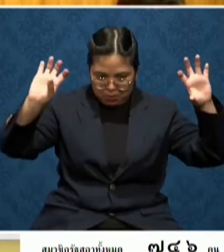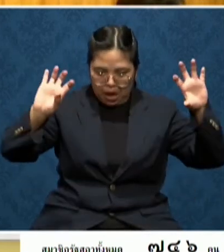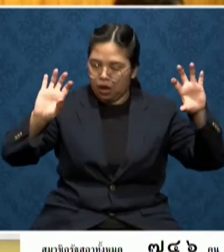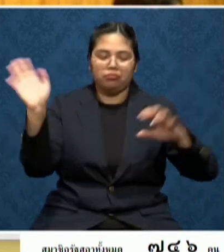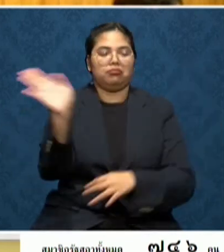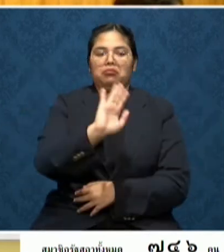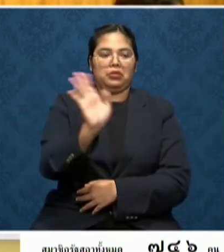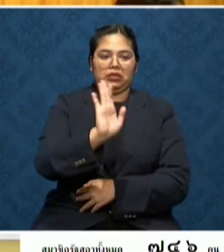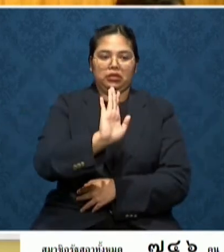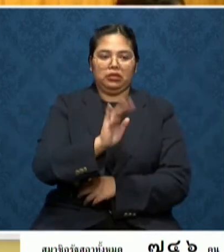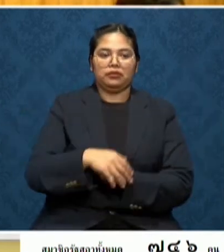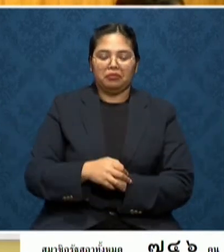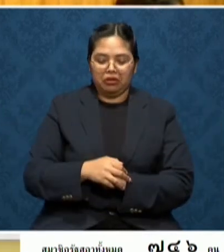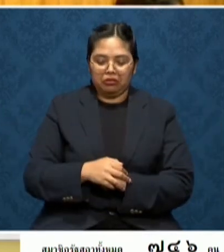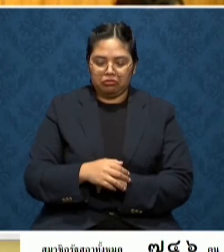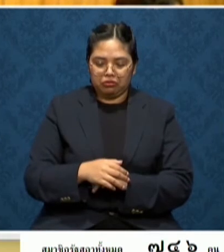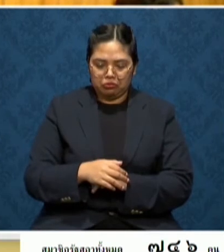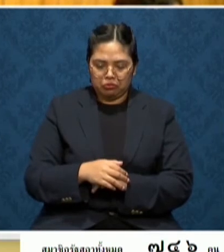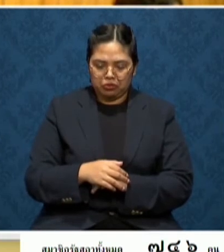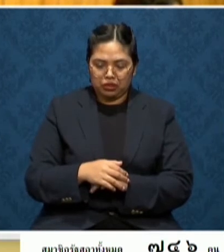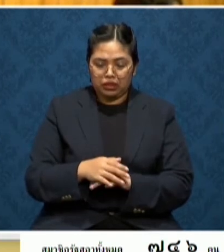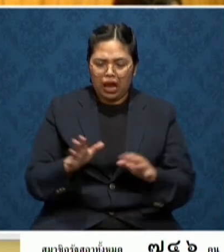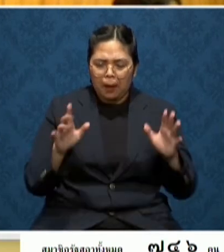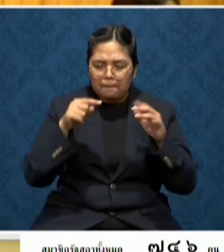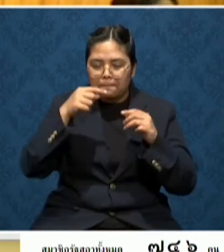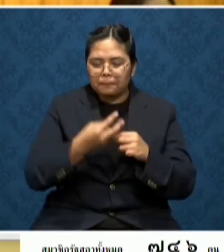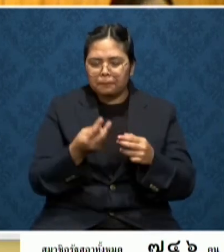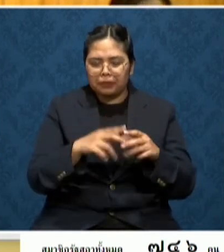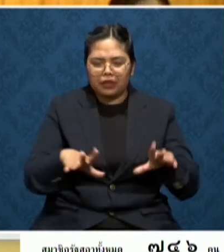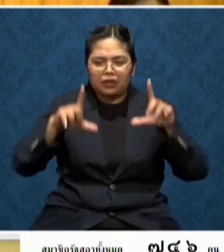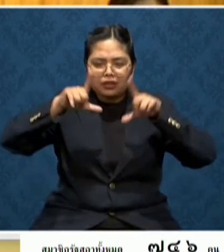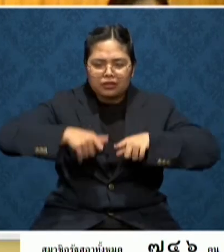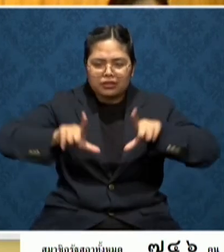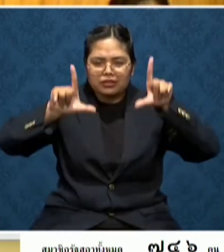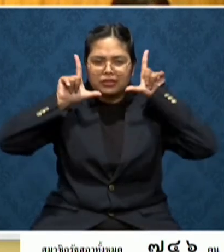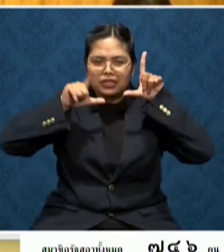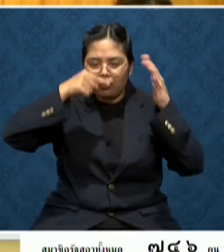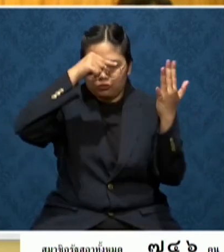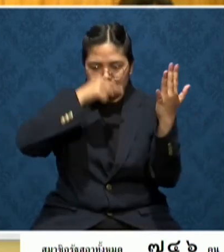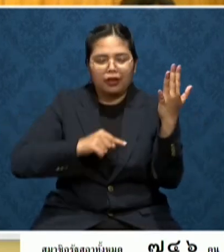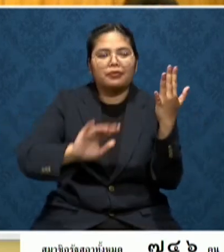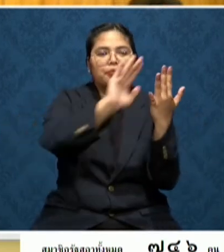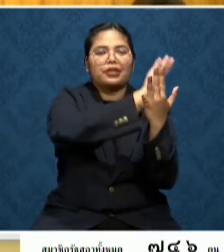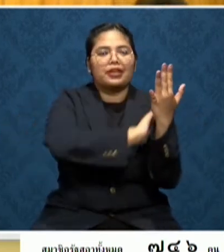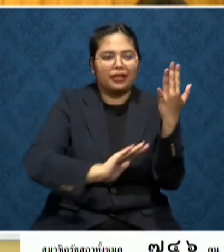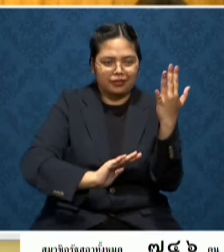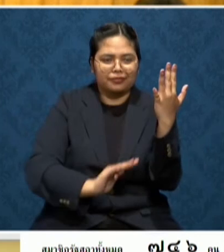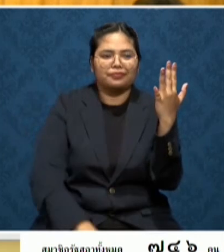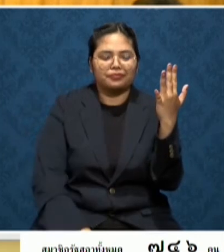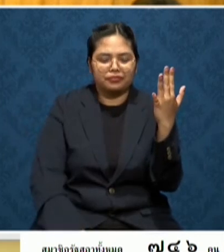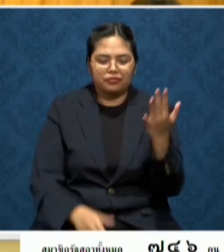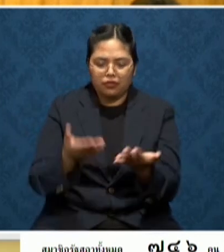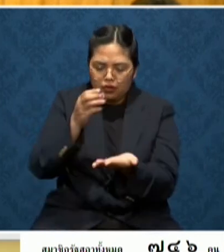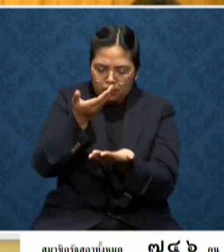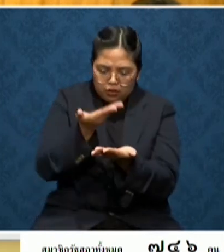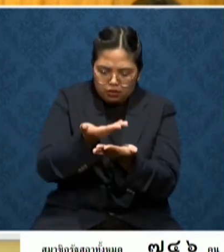นั้นแต่เป็นหน้าตักของประเทศไทยใช่หรือไม่ครับงบประมาณ